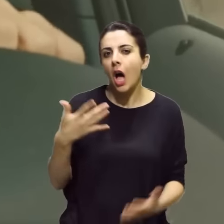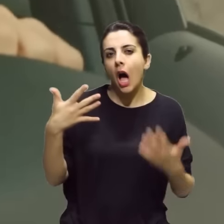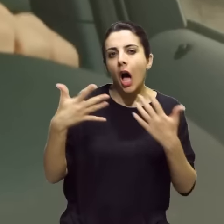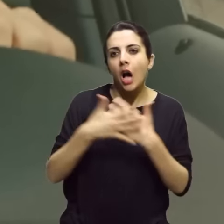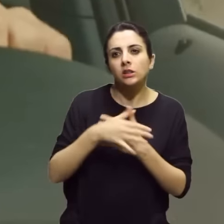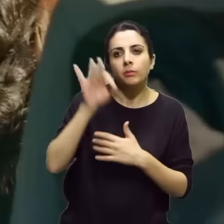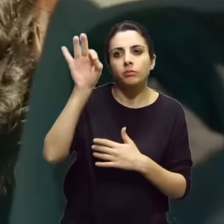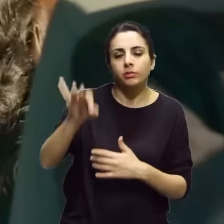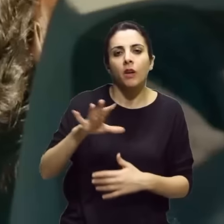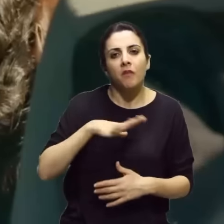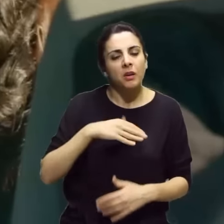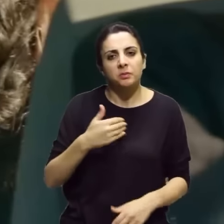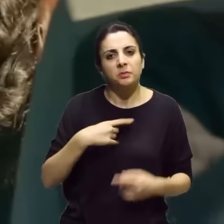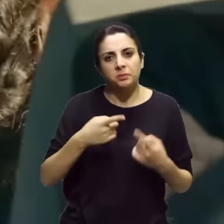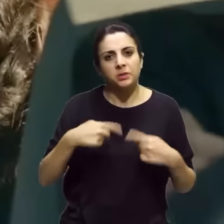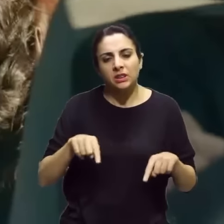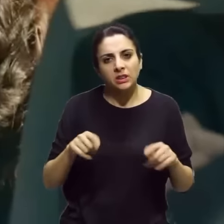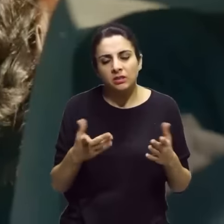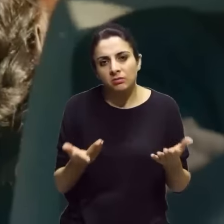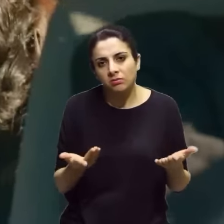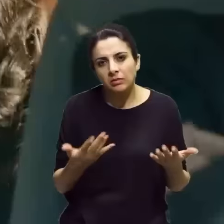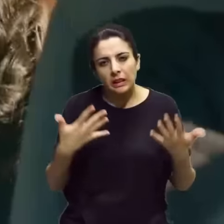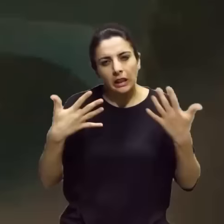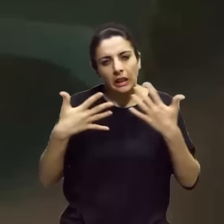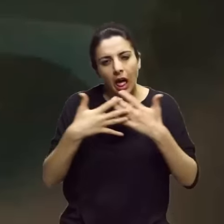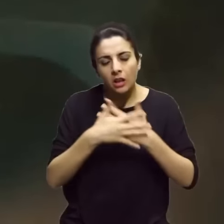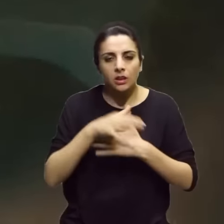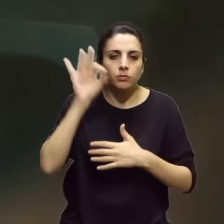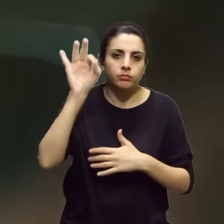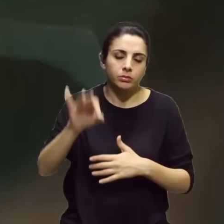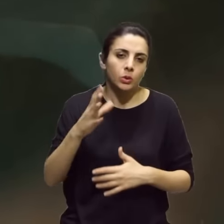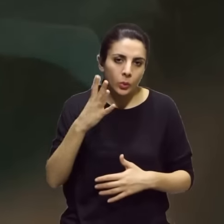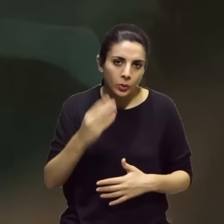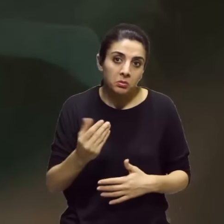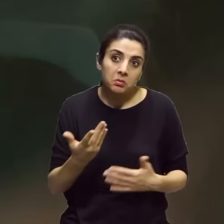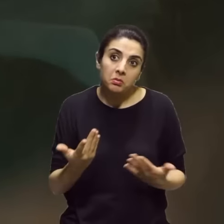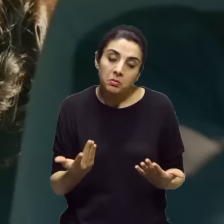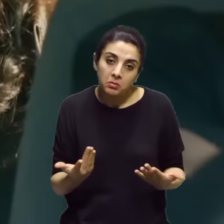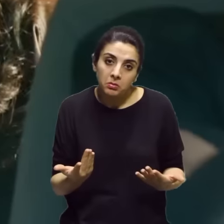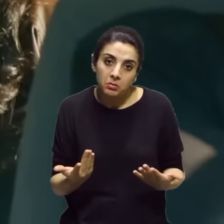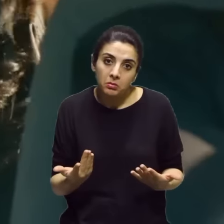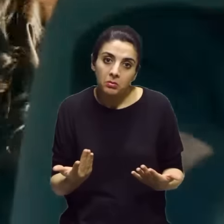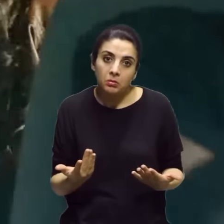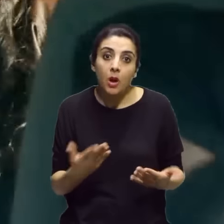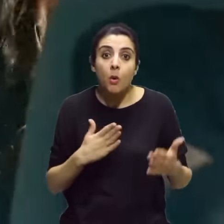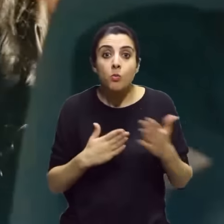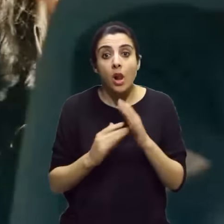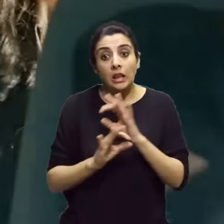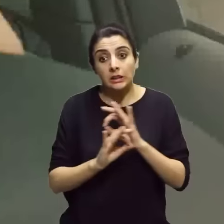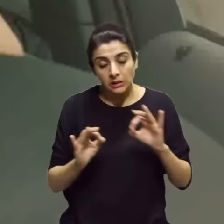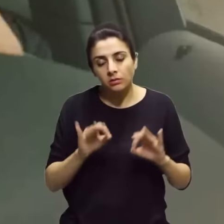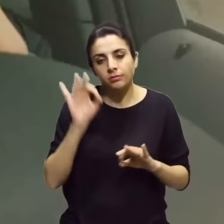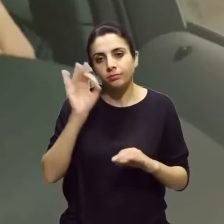akşama doğru orada olurlar. Biz de gece yarısı gibi orada oluruz. Tabii hiç mola